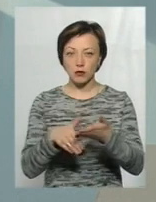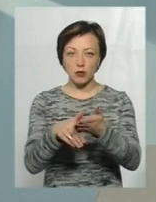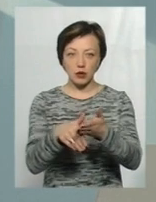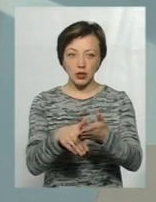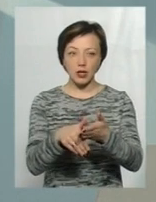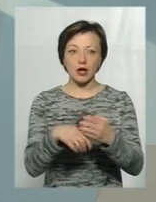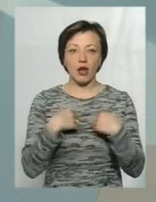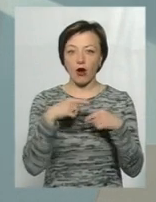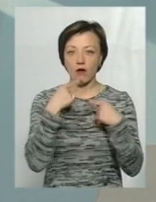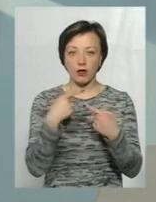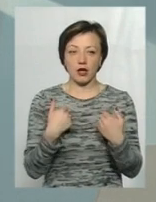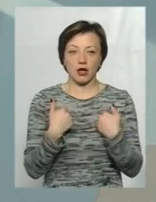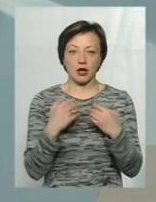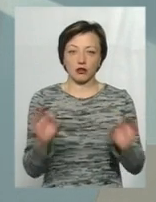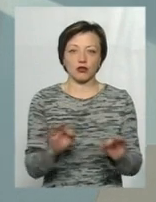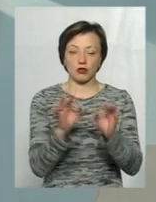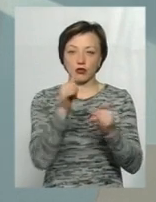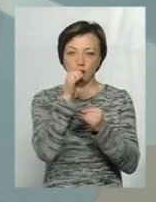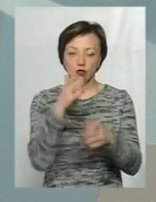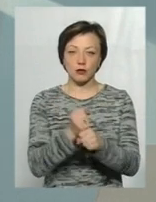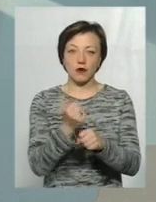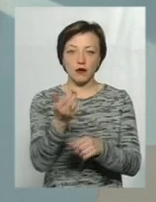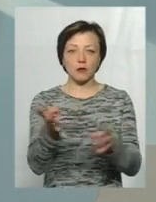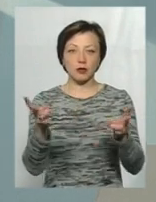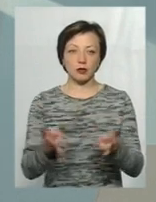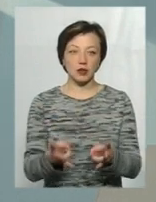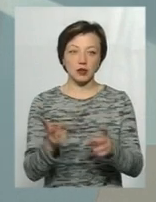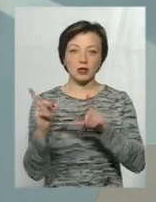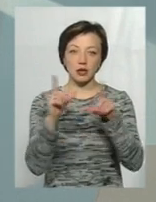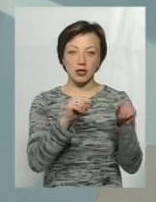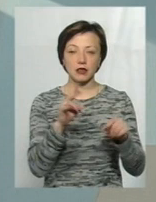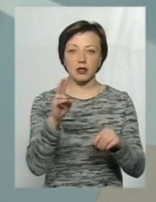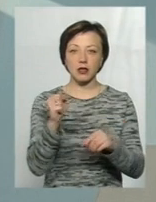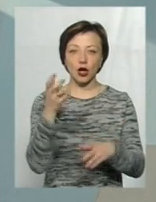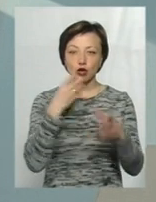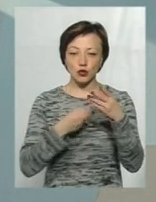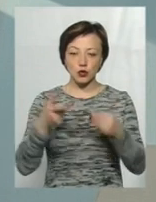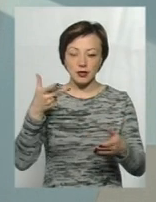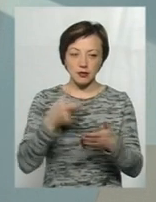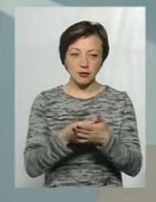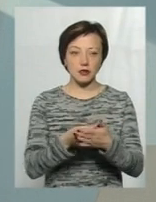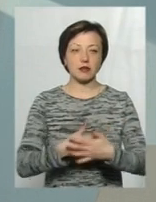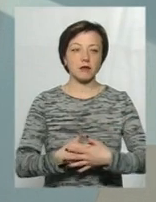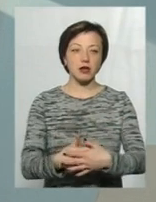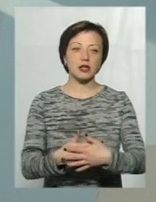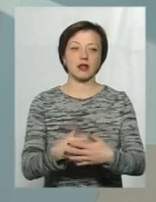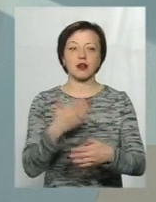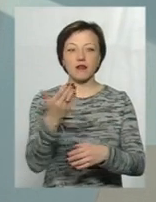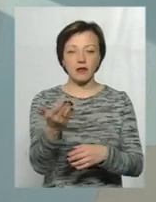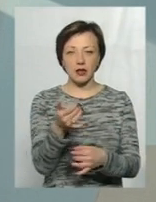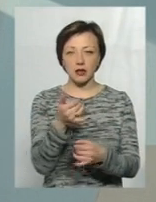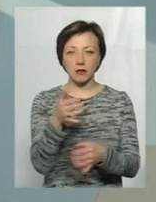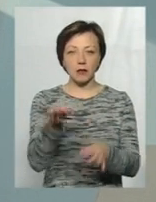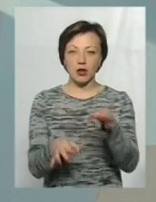я говорю, що я, наприклад, тут нічого не зроблю, вам необхідно їхати на штучне запліднення, тому що ви